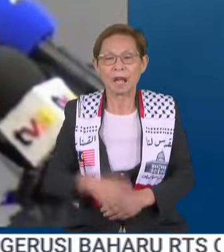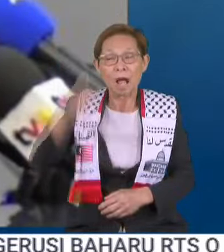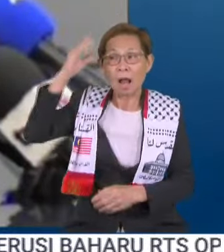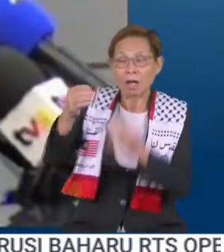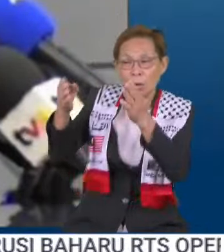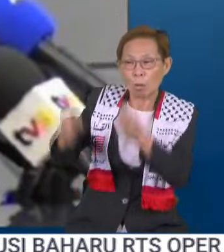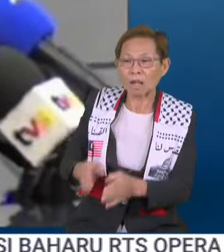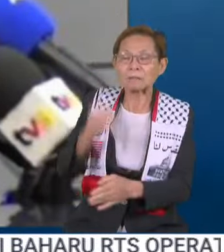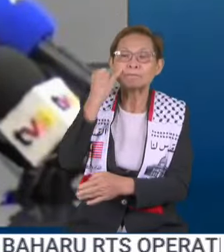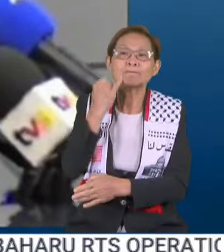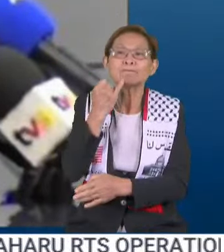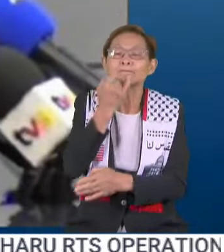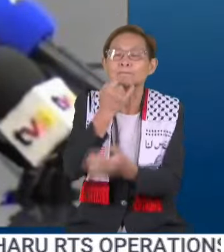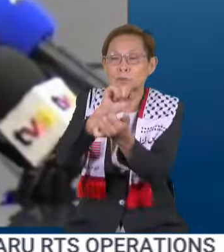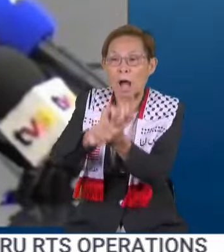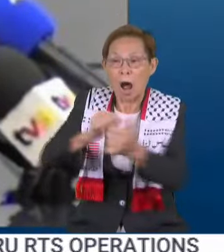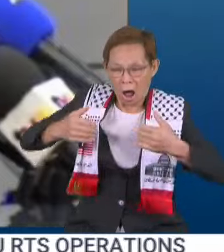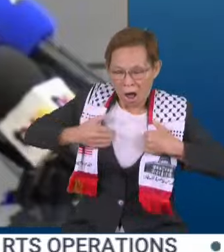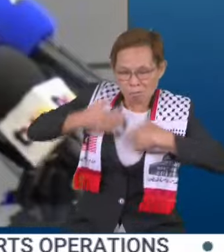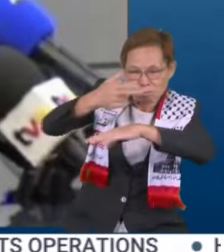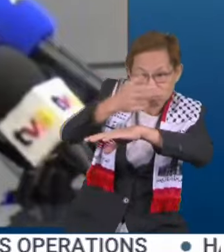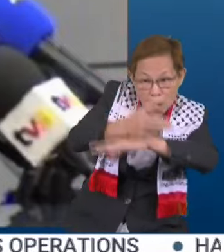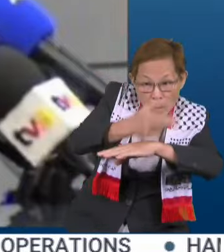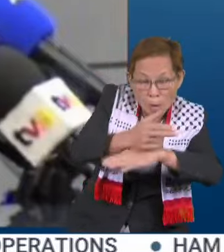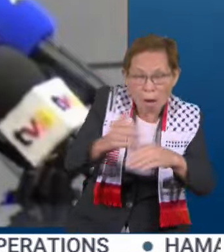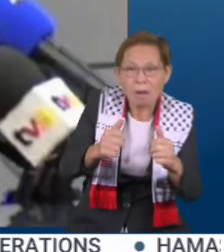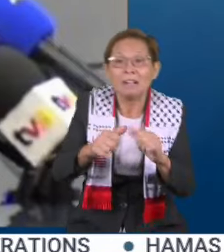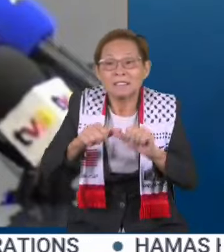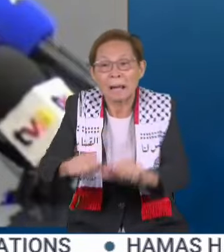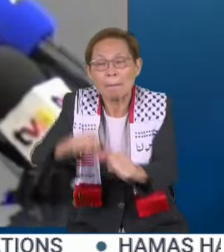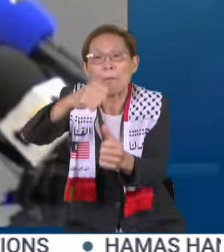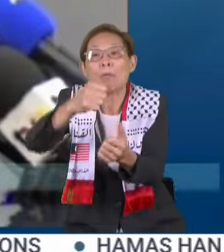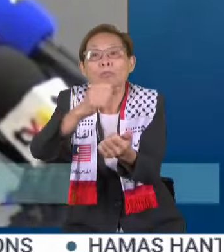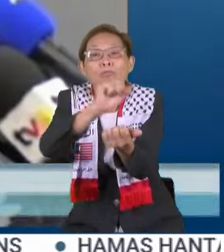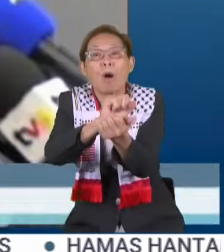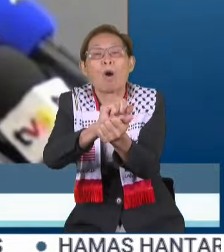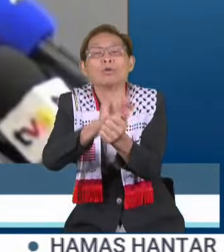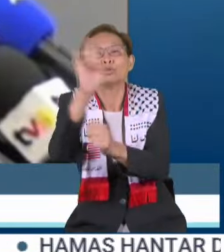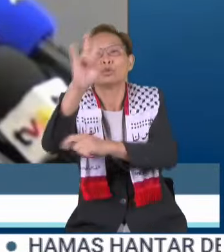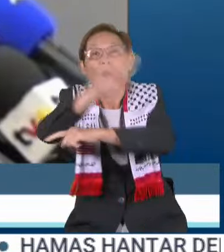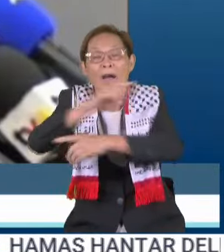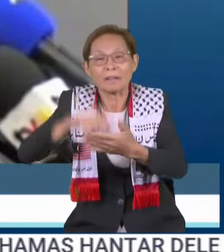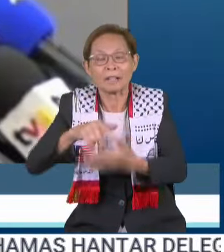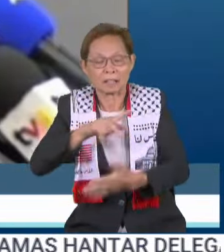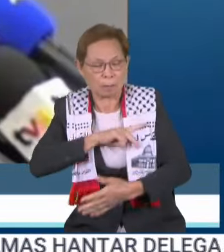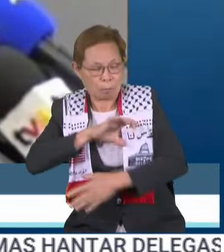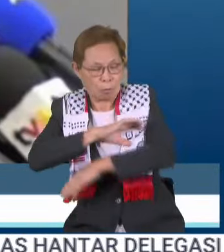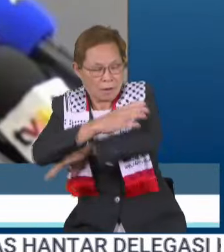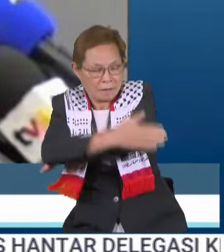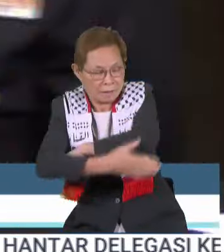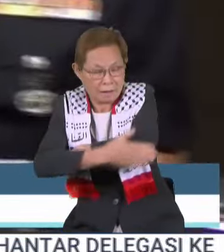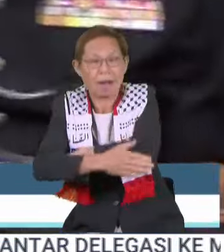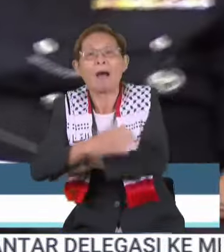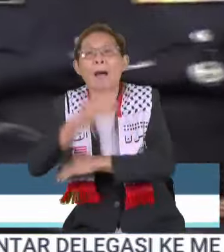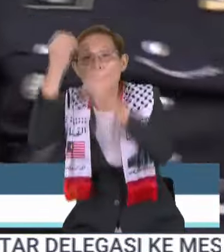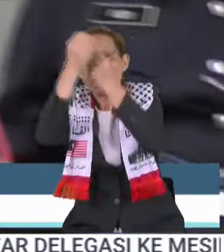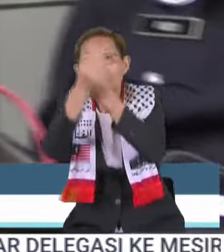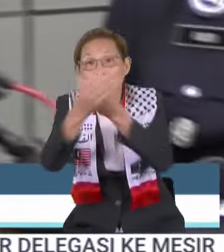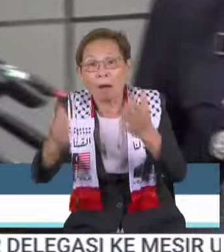Lelaki warga Israel yang ditahan bersenjata api disambung reman 7 hari lagi bermula hari ini. Ketua Polis Negara Tan Sri Razaruddin Hussein